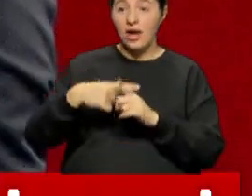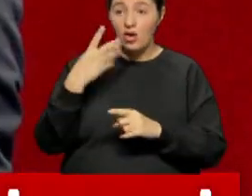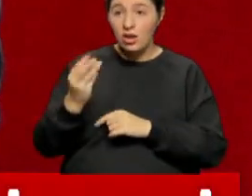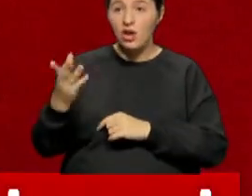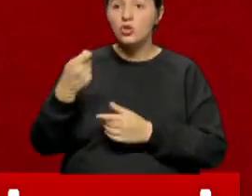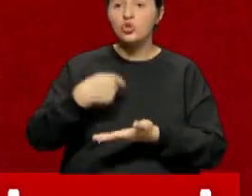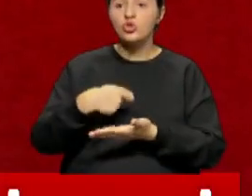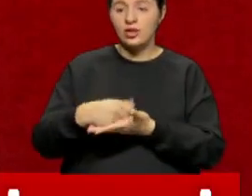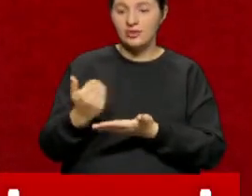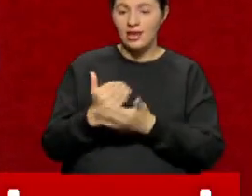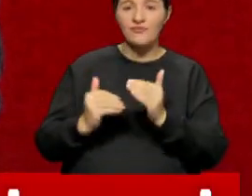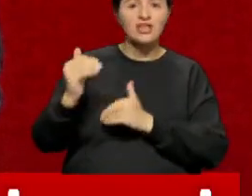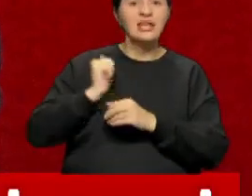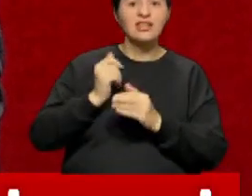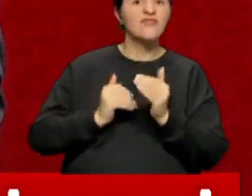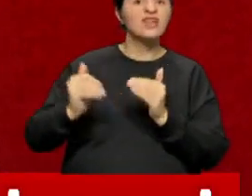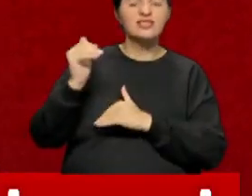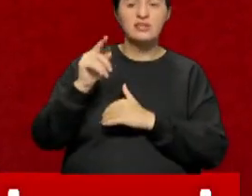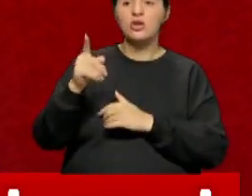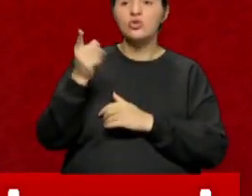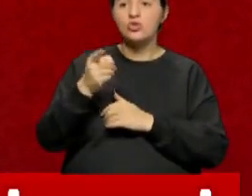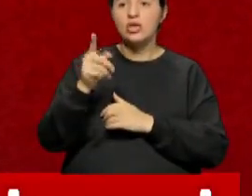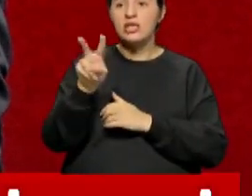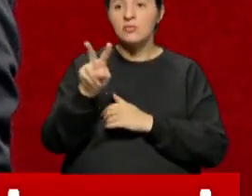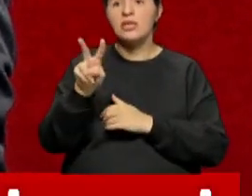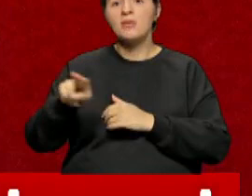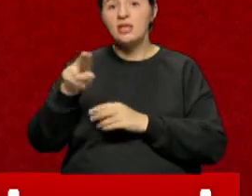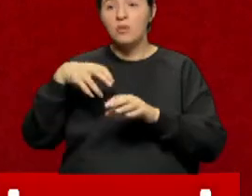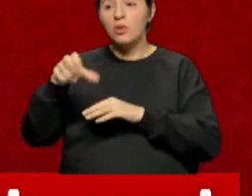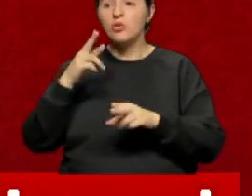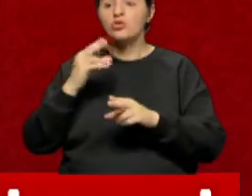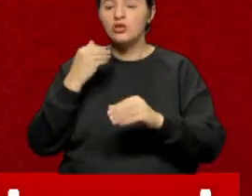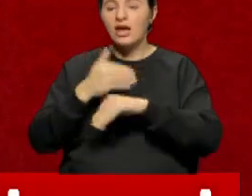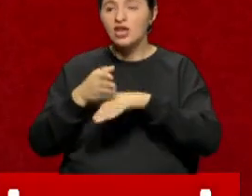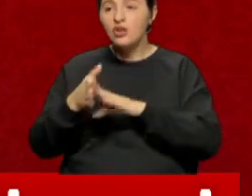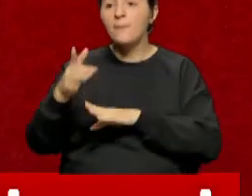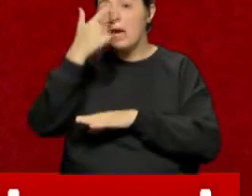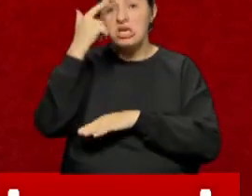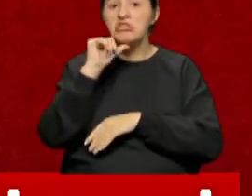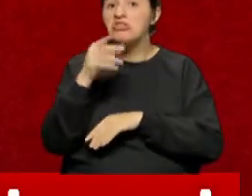ücret gelir elde eden vatandaşlar %20'lik 27'lik dilimlere çok daha geç girecekti belki hiç girmeyecekler de bakın